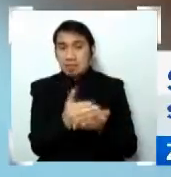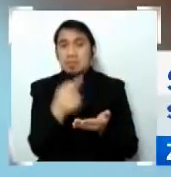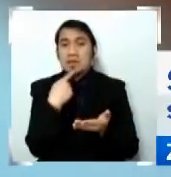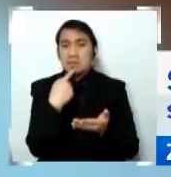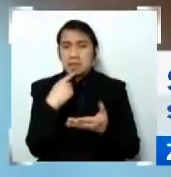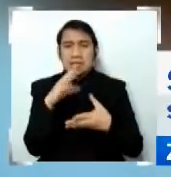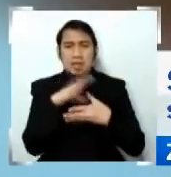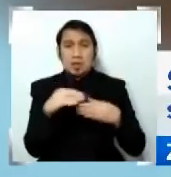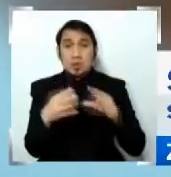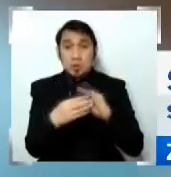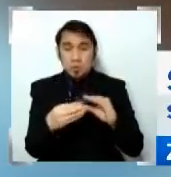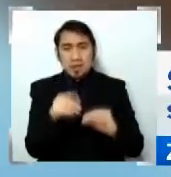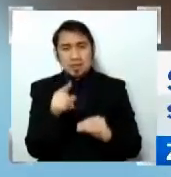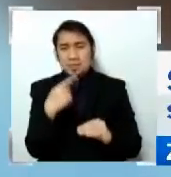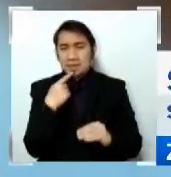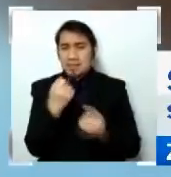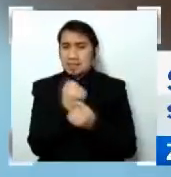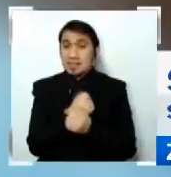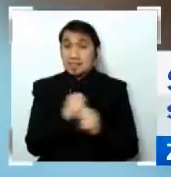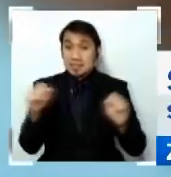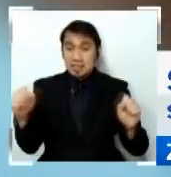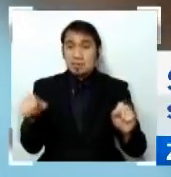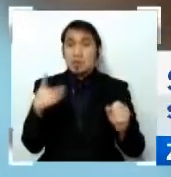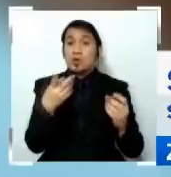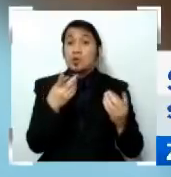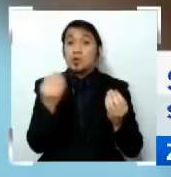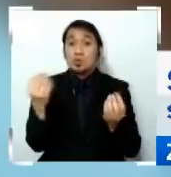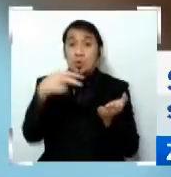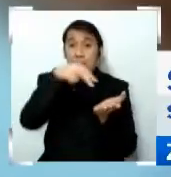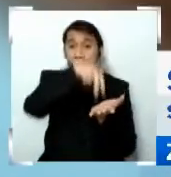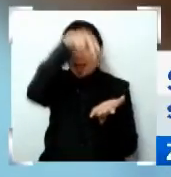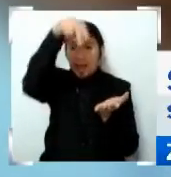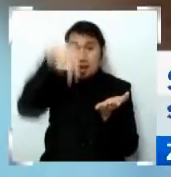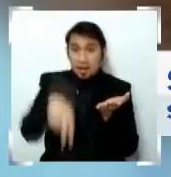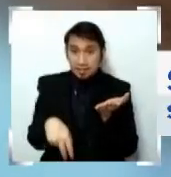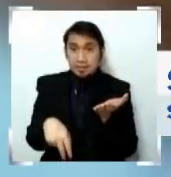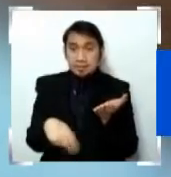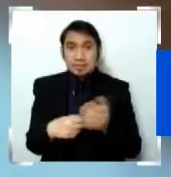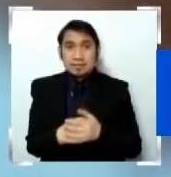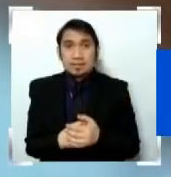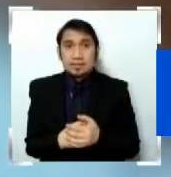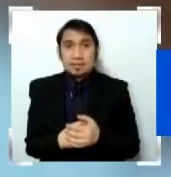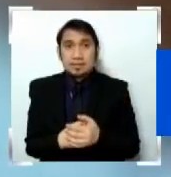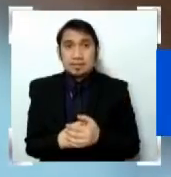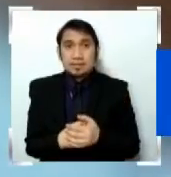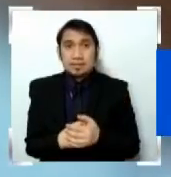siya matapos tumalon mula sa C-130. Dumampi talaga sa akin yung apoy.